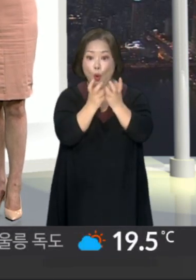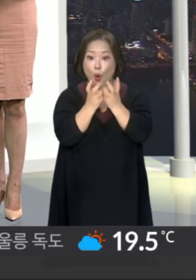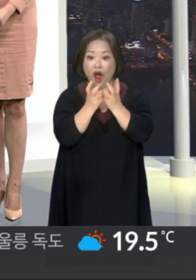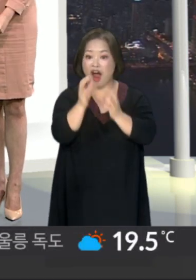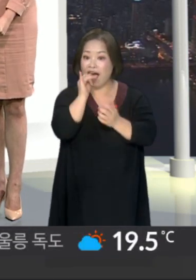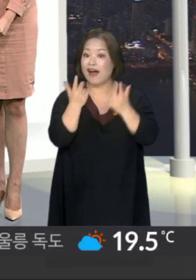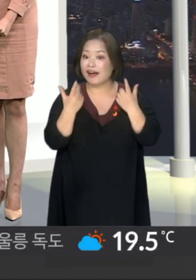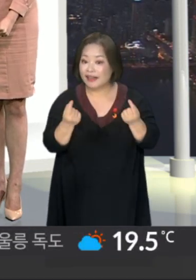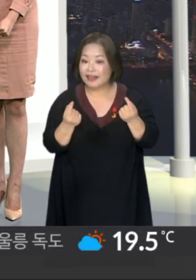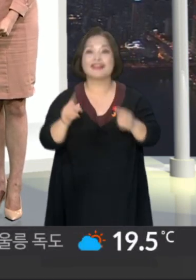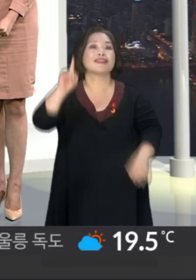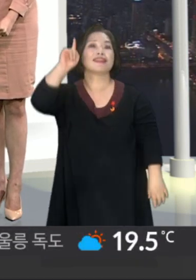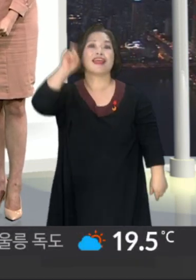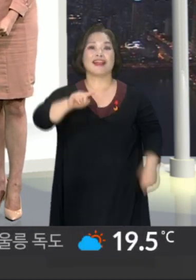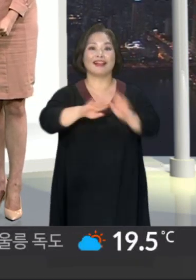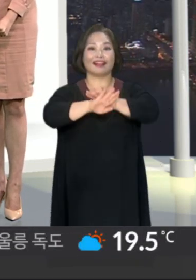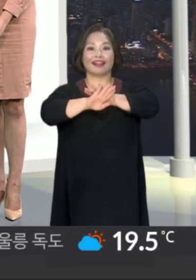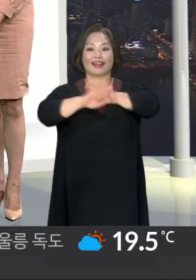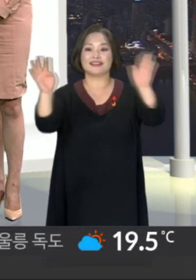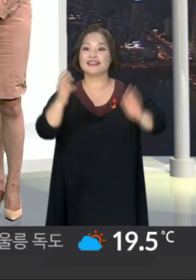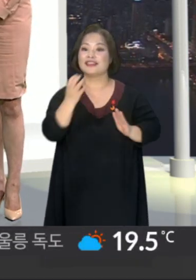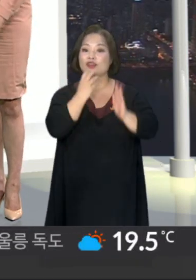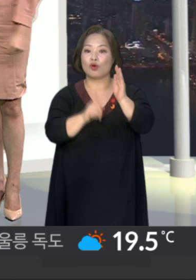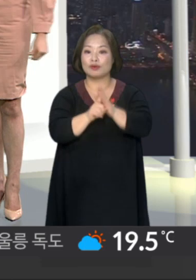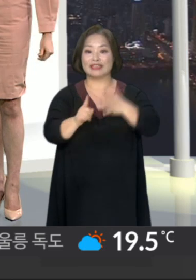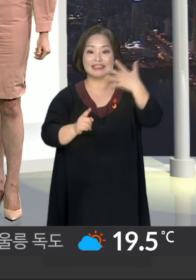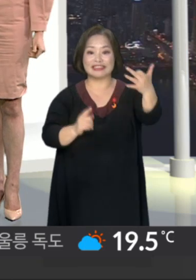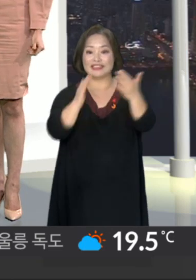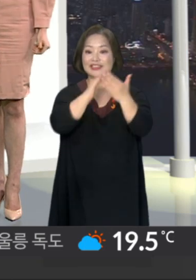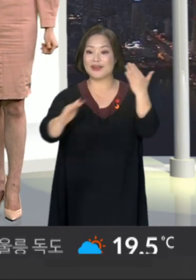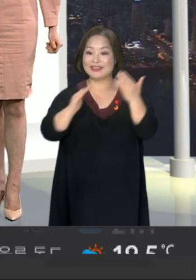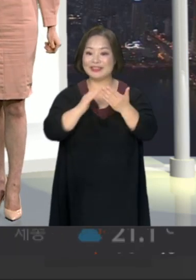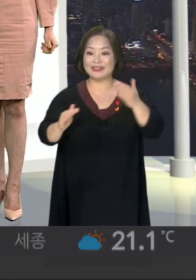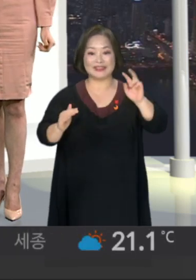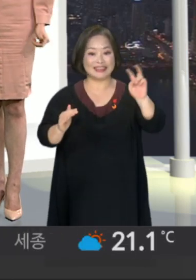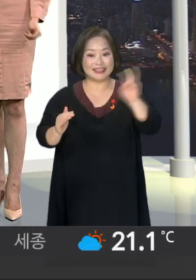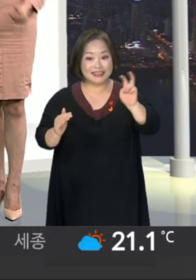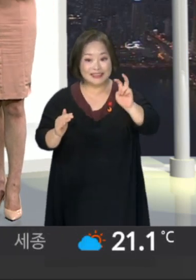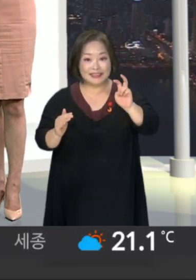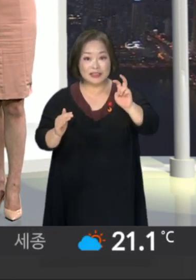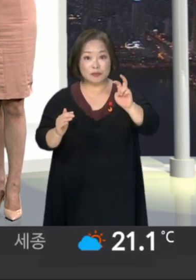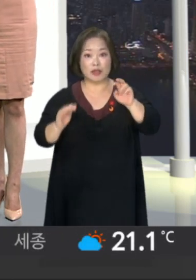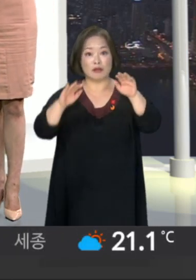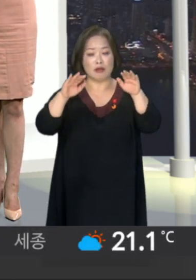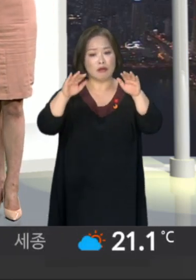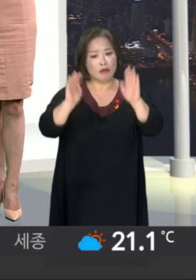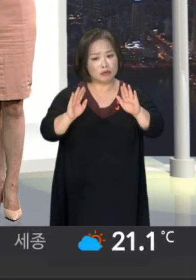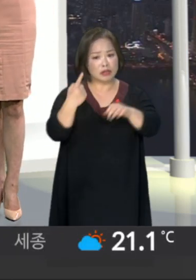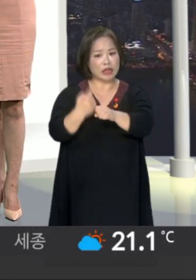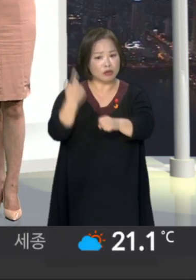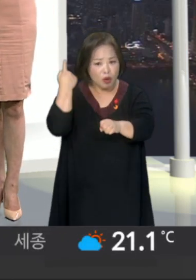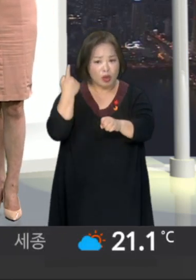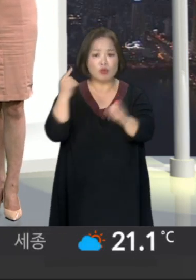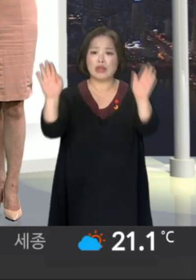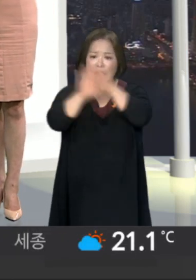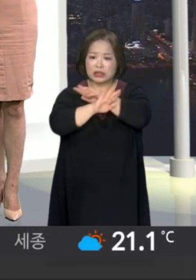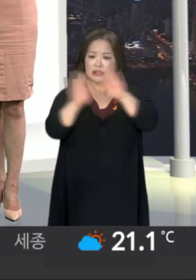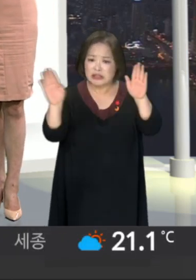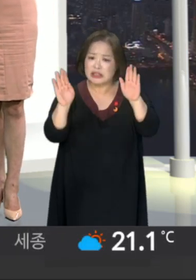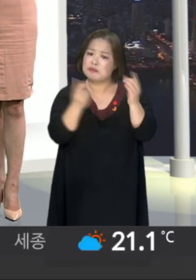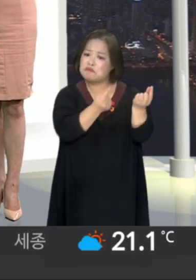얼겠습니다. 그리고 내일 낮에도 서울이 19도, 전주가 20도에 그치는 등 예년 기온을 밑돌겠고요.